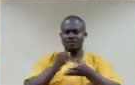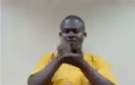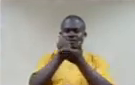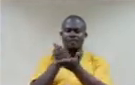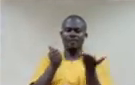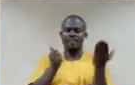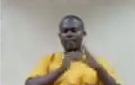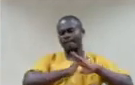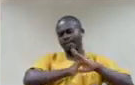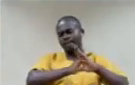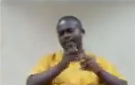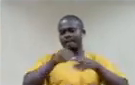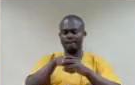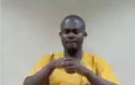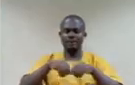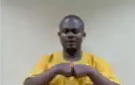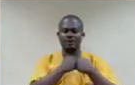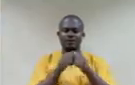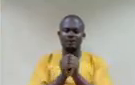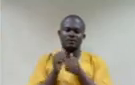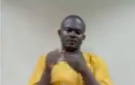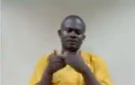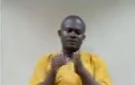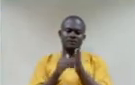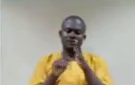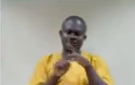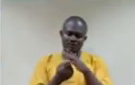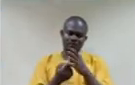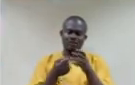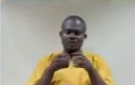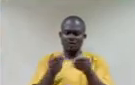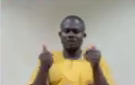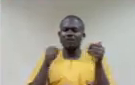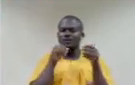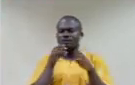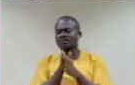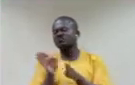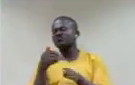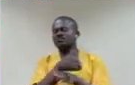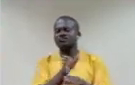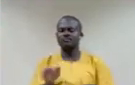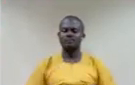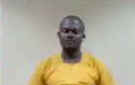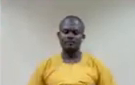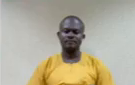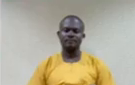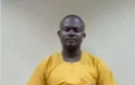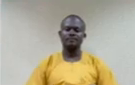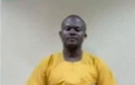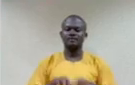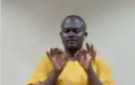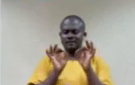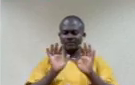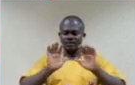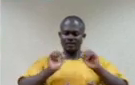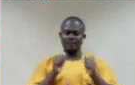bwabafashaga gukumira ko habaho amakimbirane ndetse yanavuka akaba uburyo bwo kuyakemura nta kubogama kuba inyangamugayo kwirinda igihemu